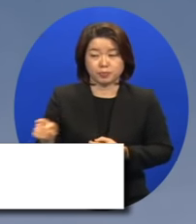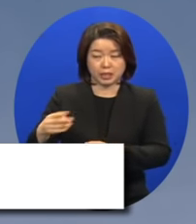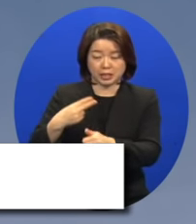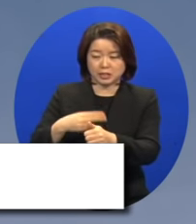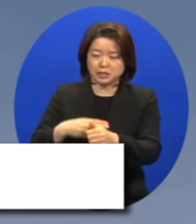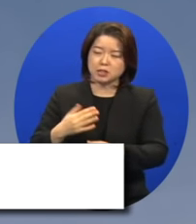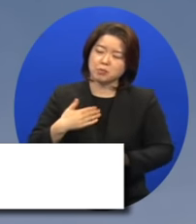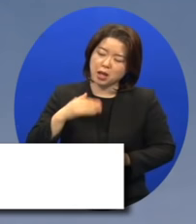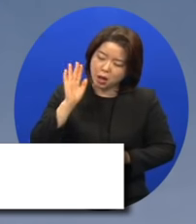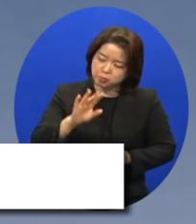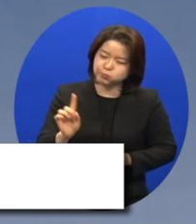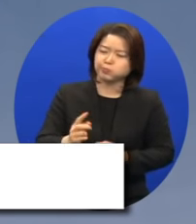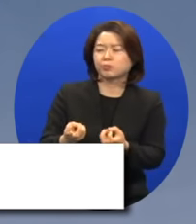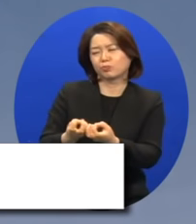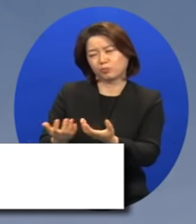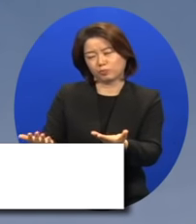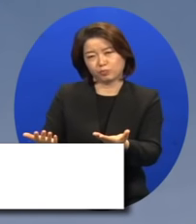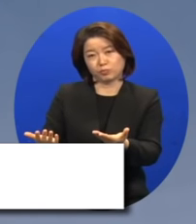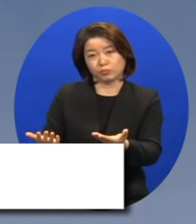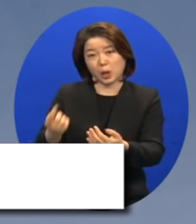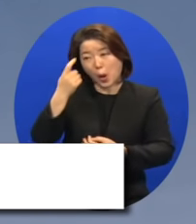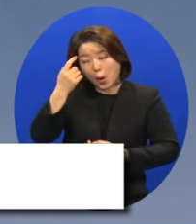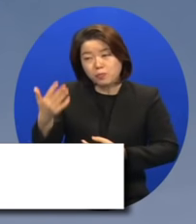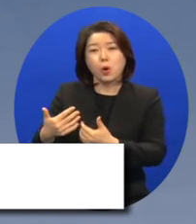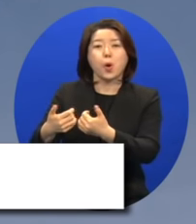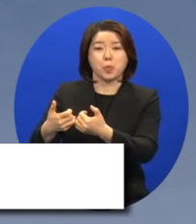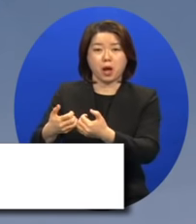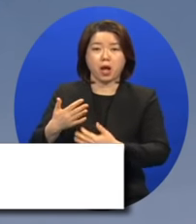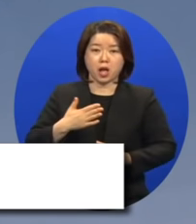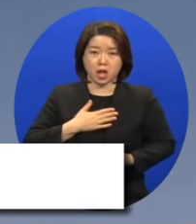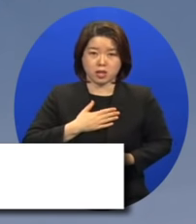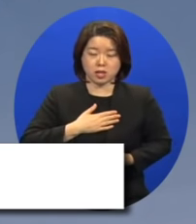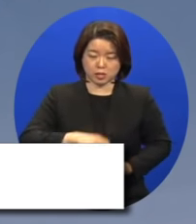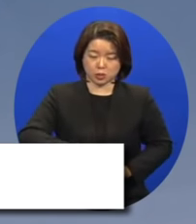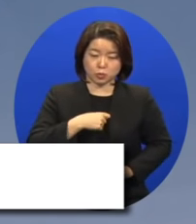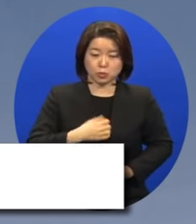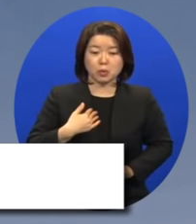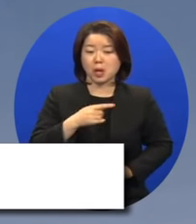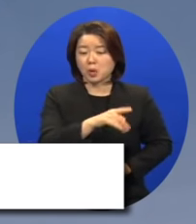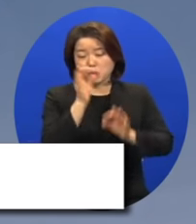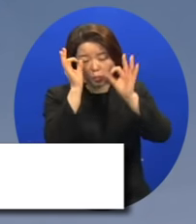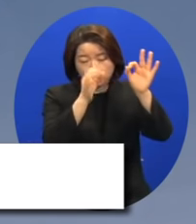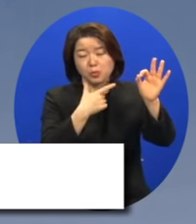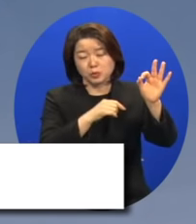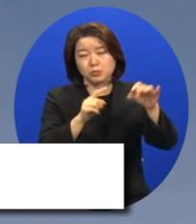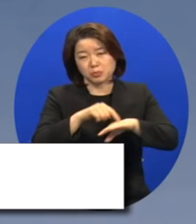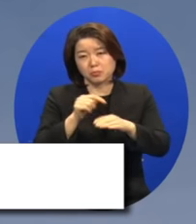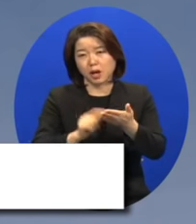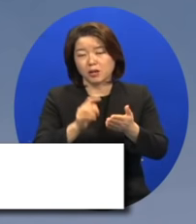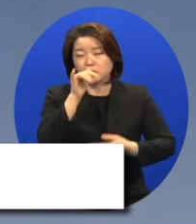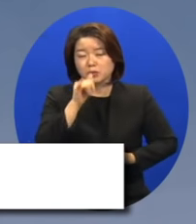,제가어떻게해야할까요?"라고물었습니다.나는그에게 "솔직히나도보고싶었어."라고말했다.